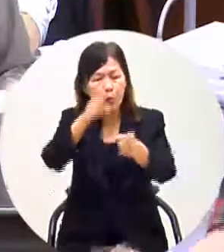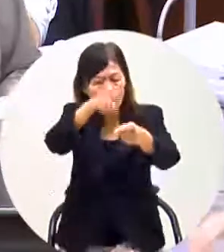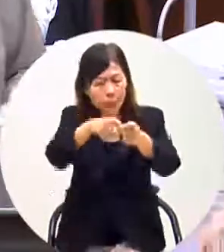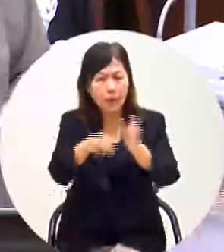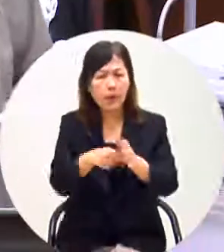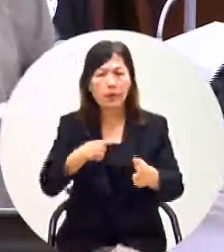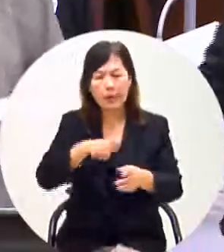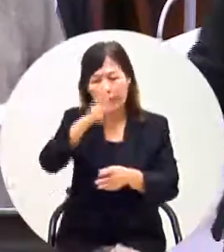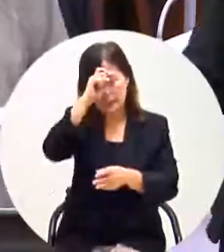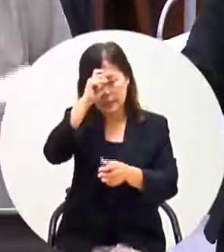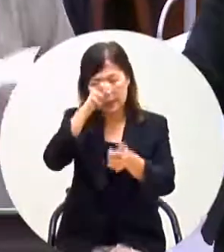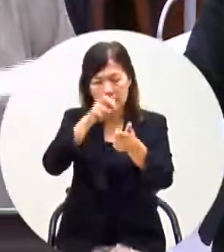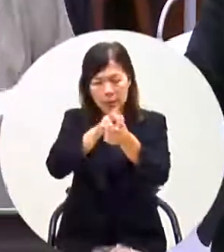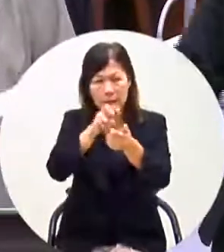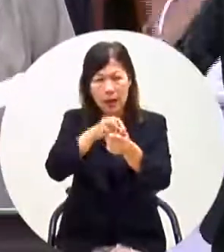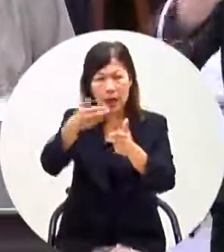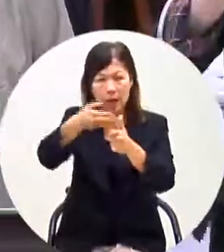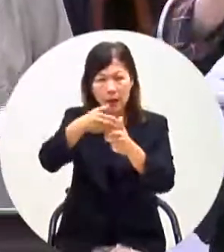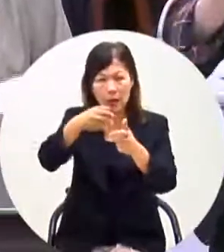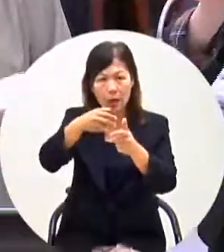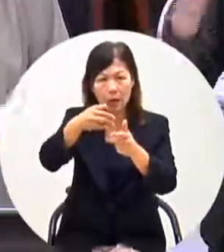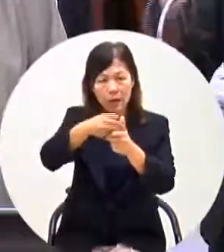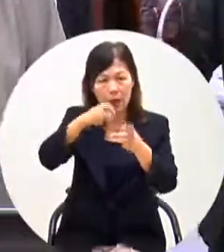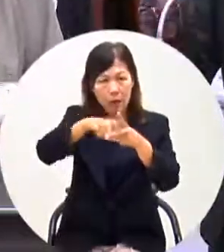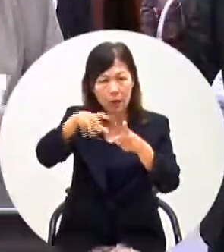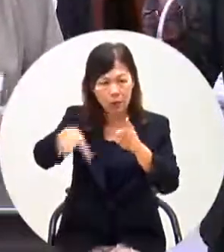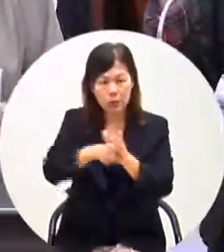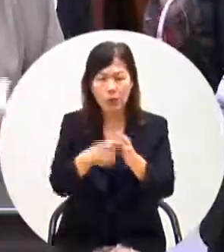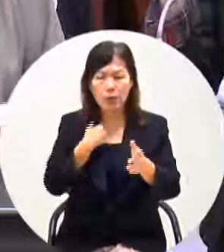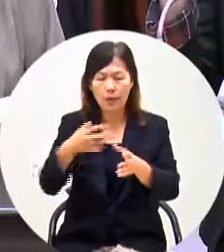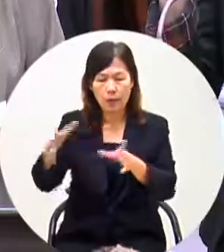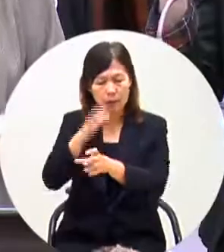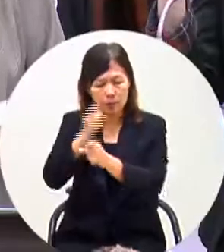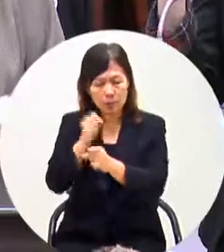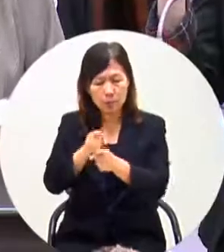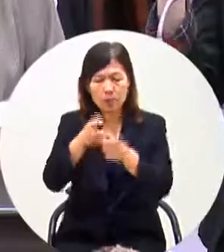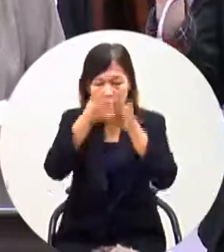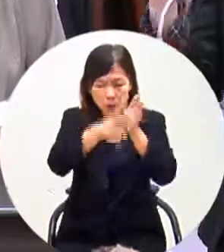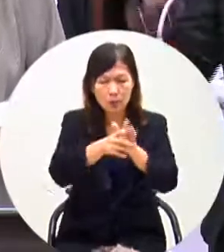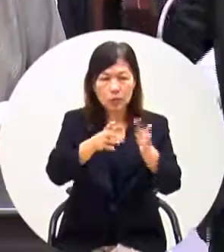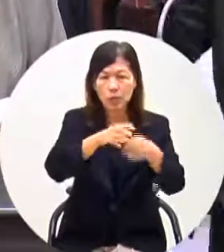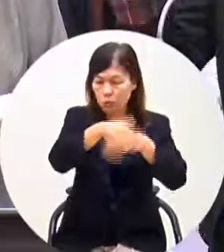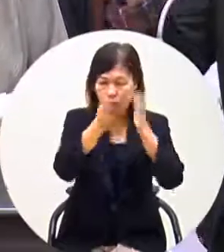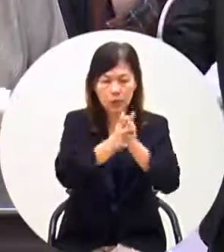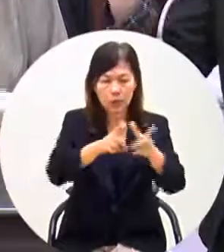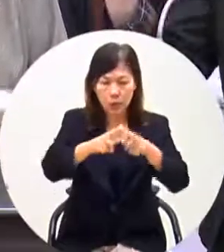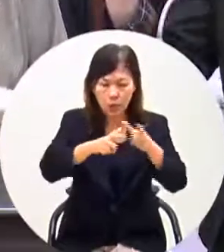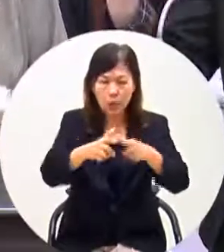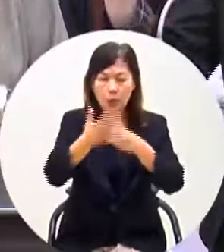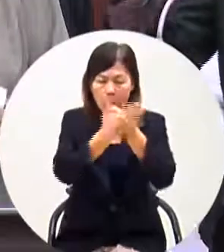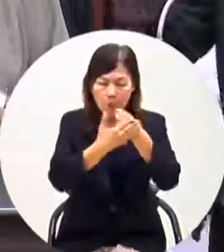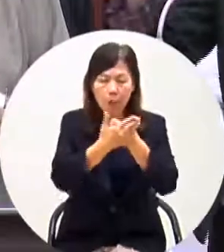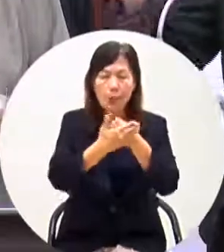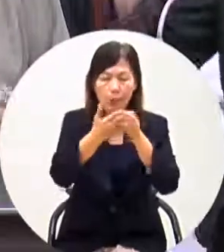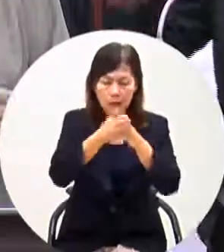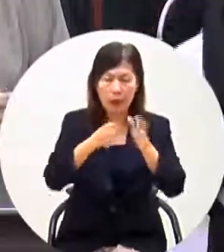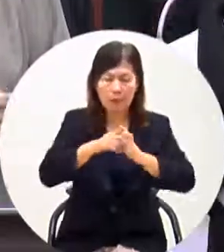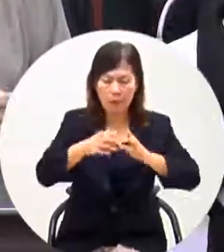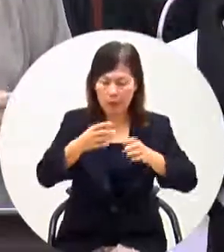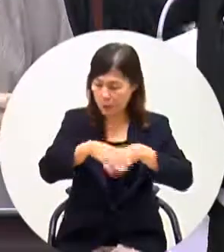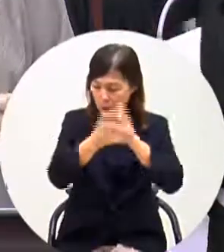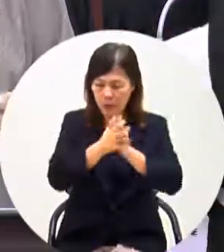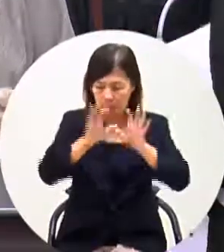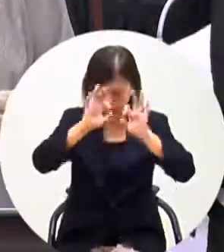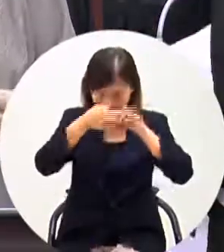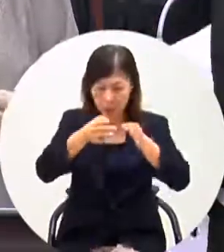同仁，针对所有的公园维护，我觉得都应该要检讨。 在规划的时候，本来就是要把